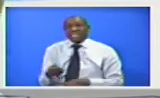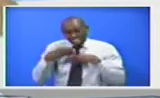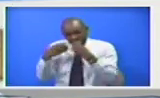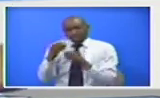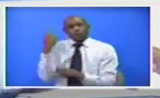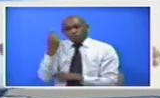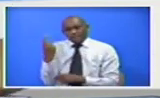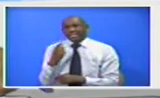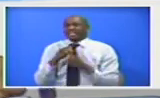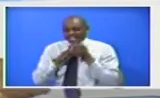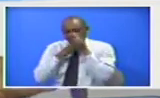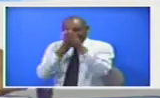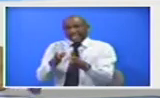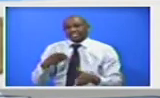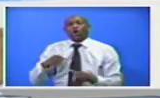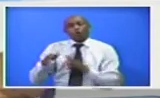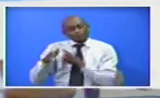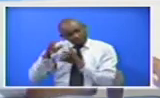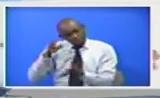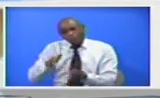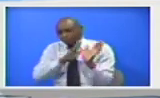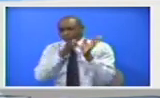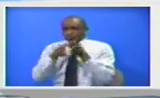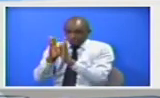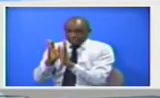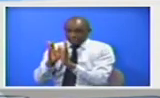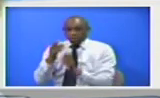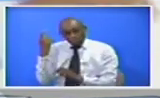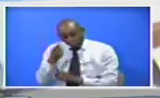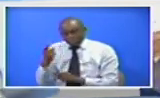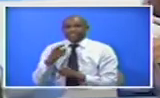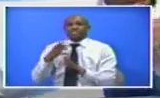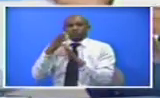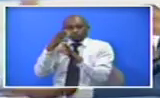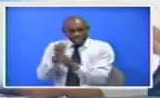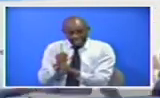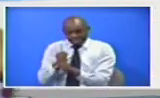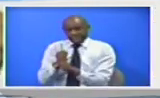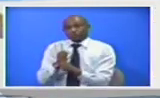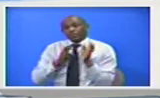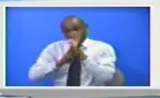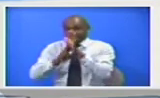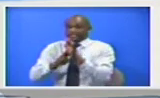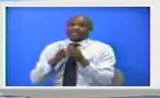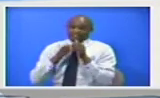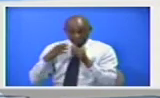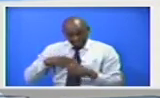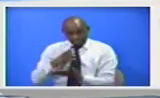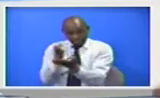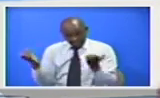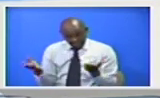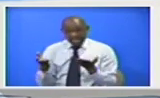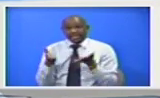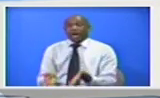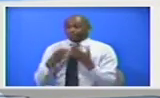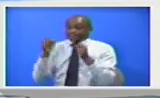wamewapatia viongozi tu nafasi ili wawe trustees wa wananchi. Naam. Na sasa Uhuru